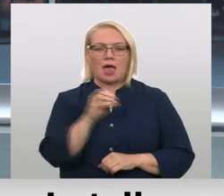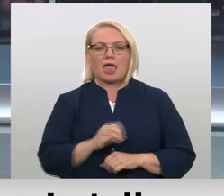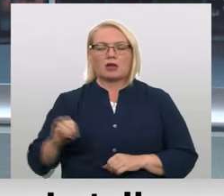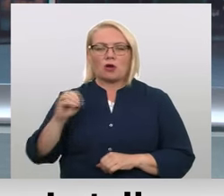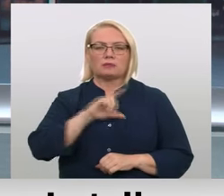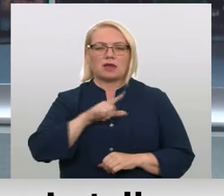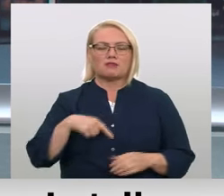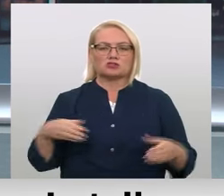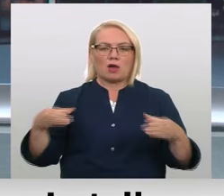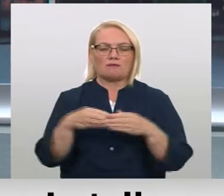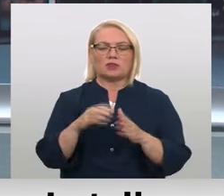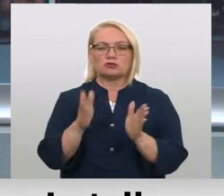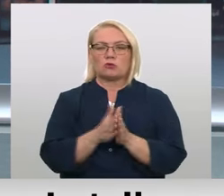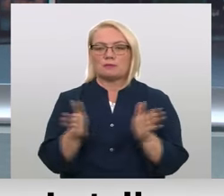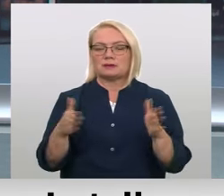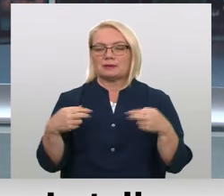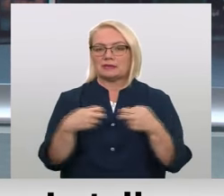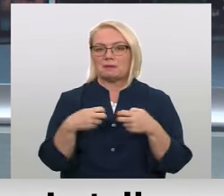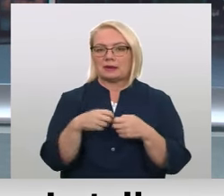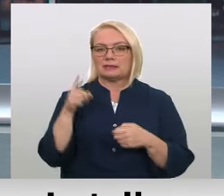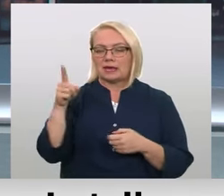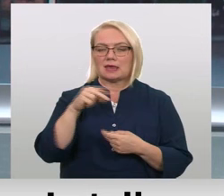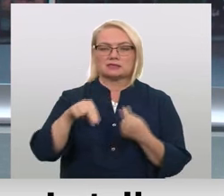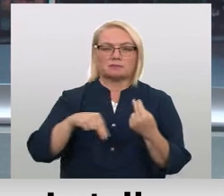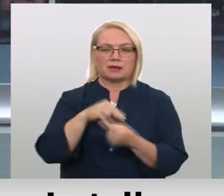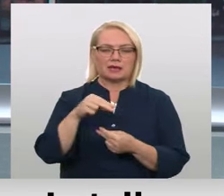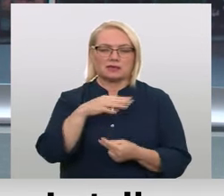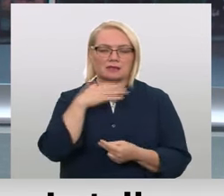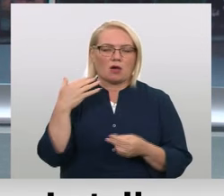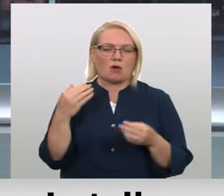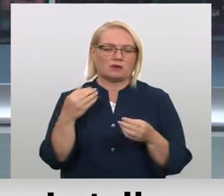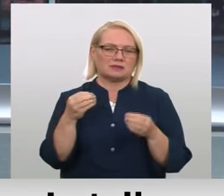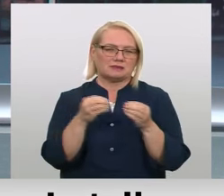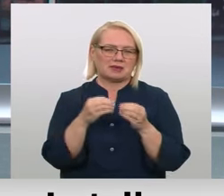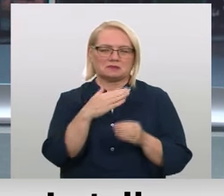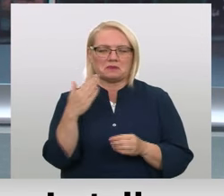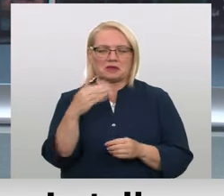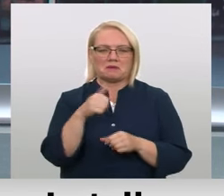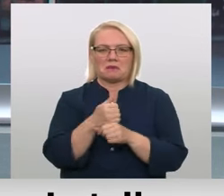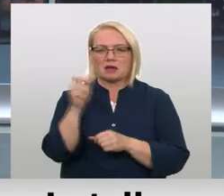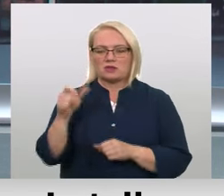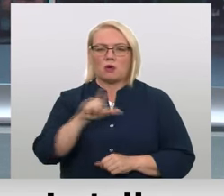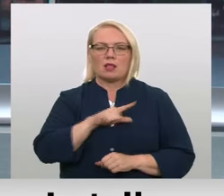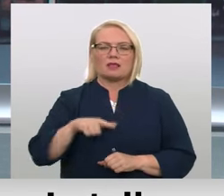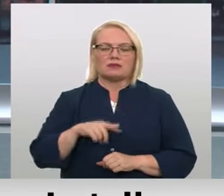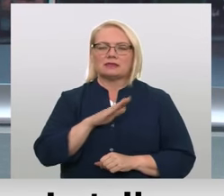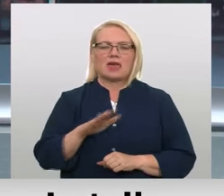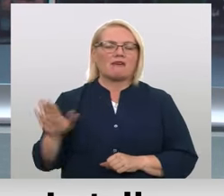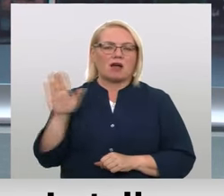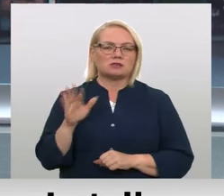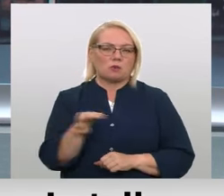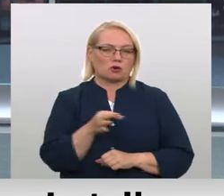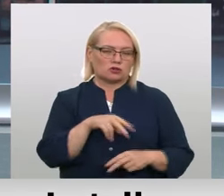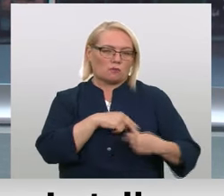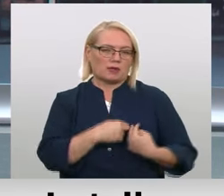Latviešu apvienības kopsapulcē Briselē sprieda vairāki desmiti pārstāvju no latviešu nevalstiskajām organizācijām un